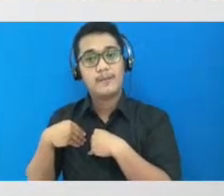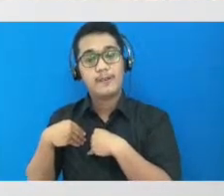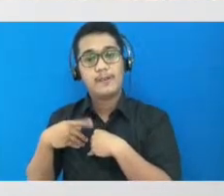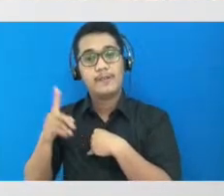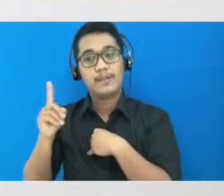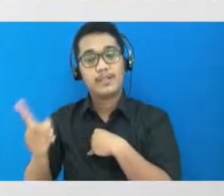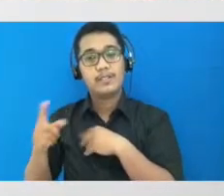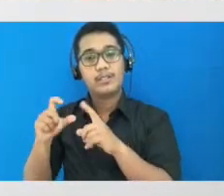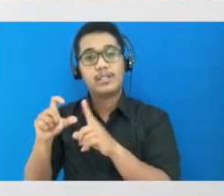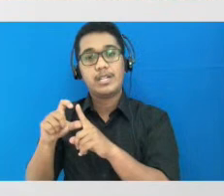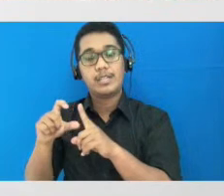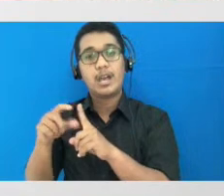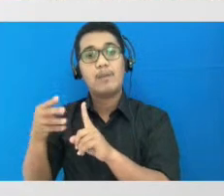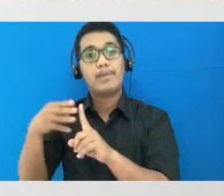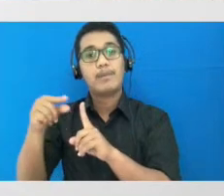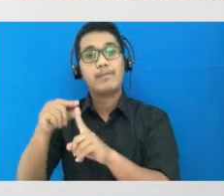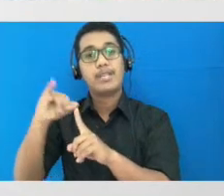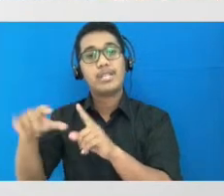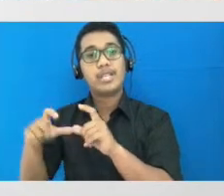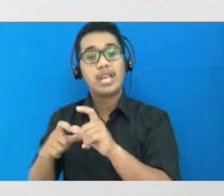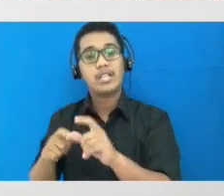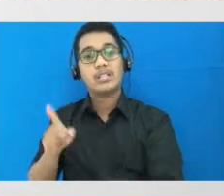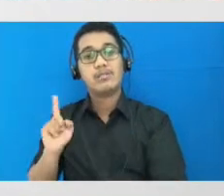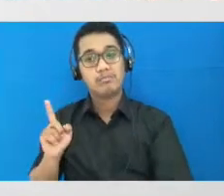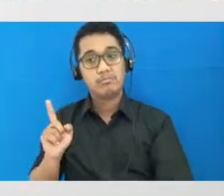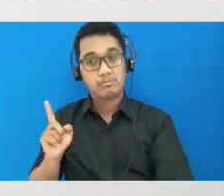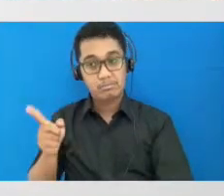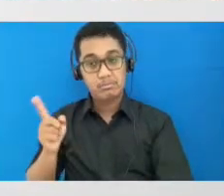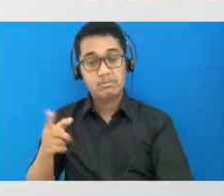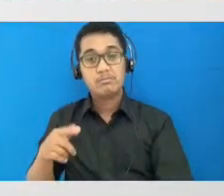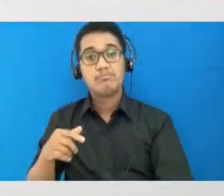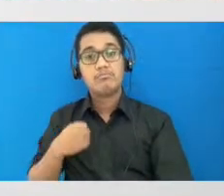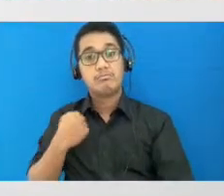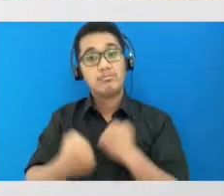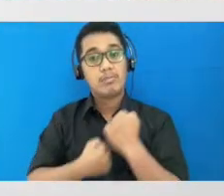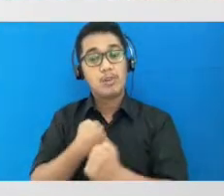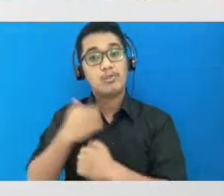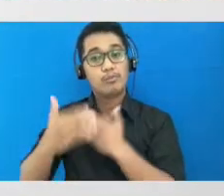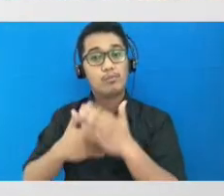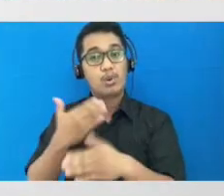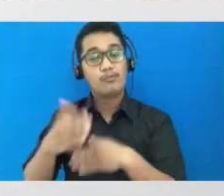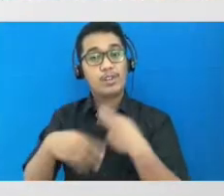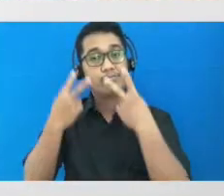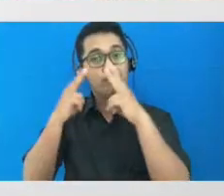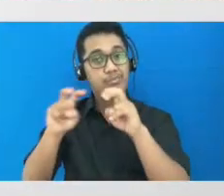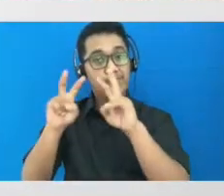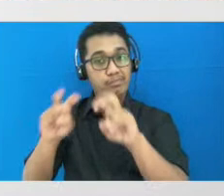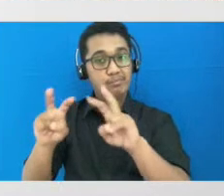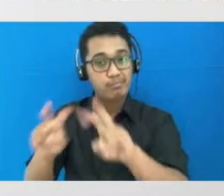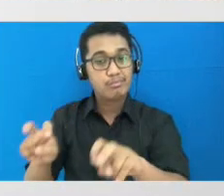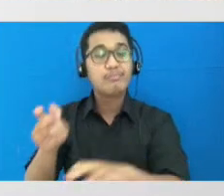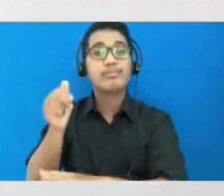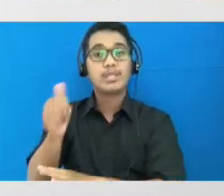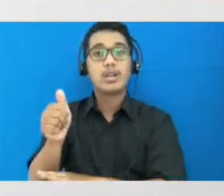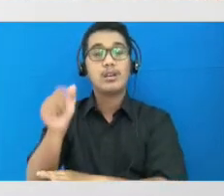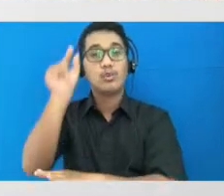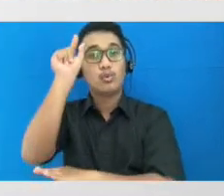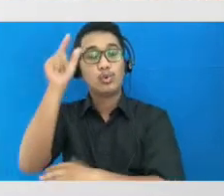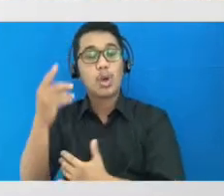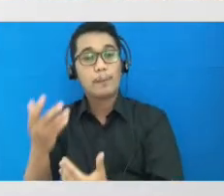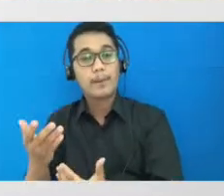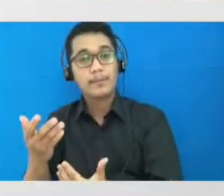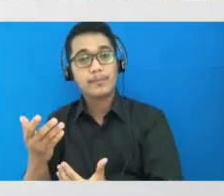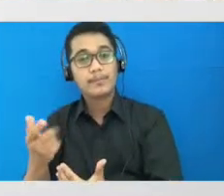itu adalah data BPJS, itu mereka bisa melakukan proses investigasi untuk